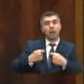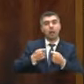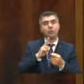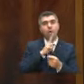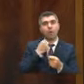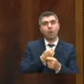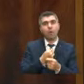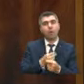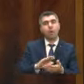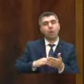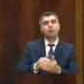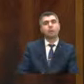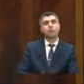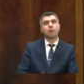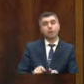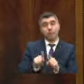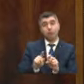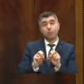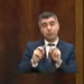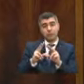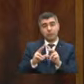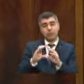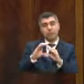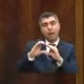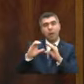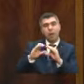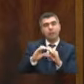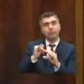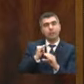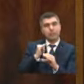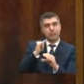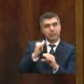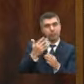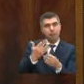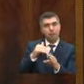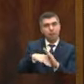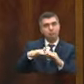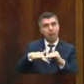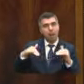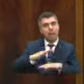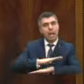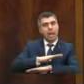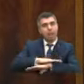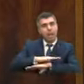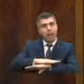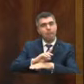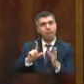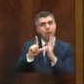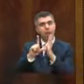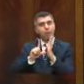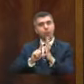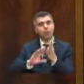بكل ارتياح التزامكم بالتواصل المستمر مع المؤسسة التشريعية في احترام تام للمقتضيات